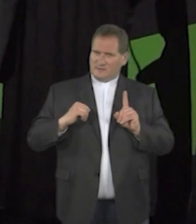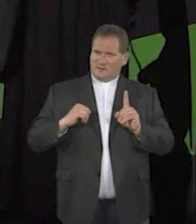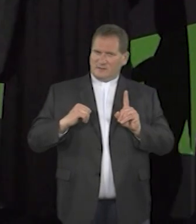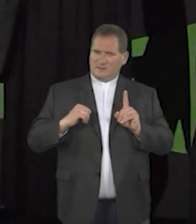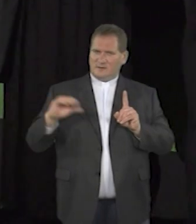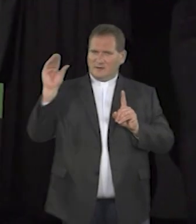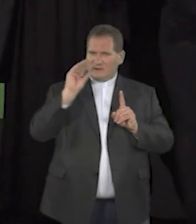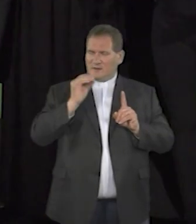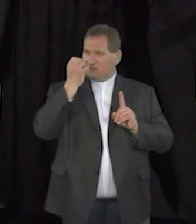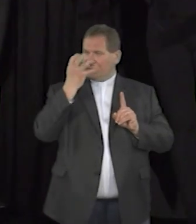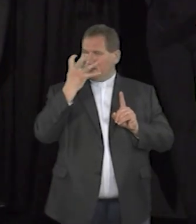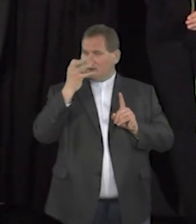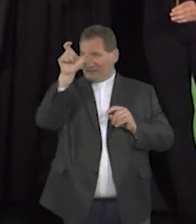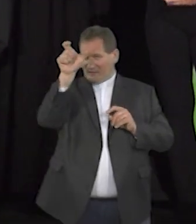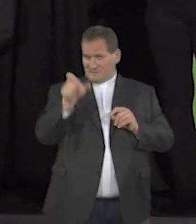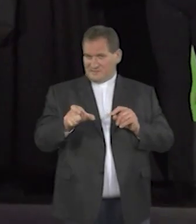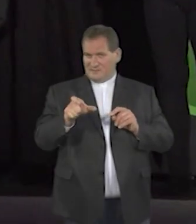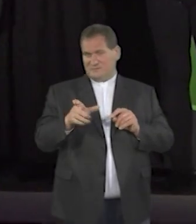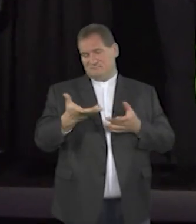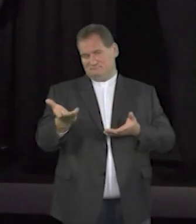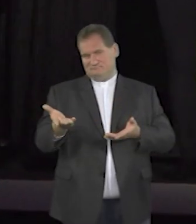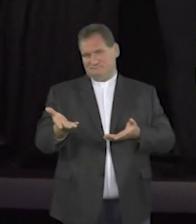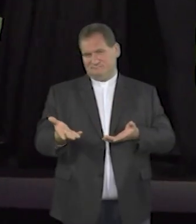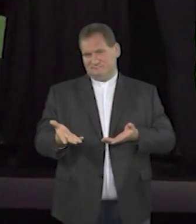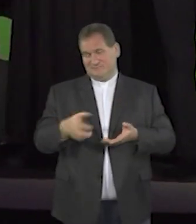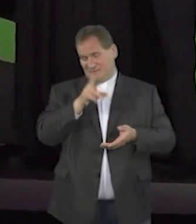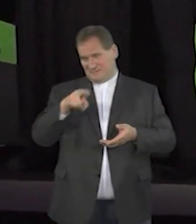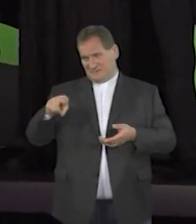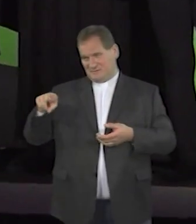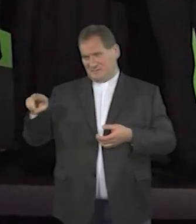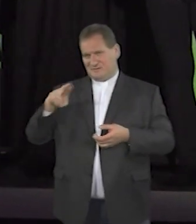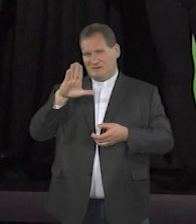Poczekaj. Jeszcze kwiaty dla Ciebie. To jest reżyser. Bardzo